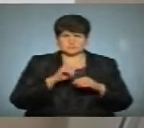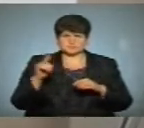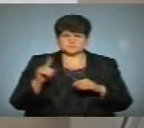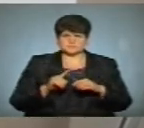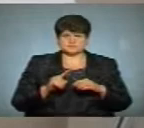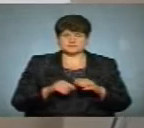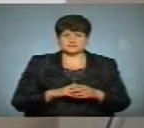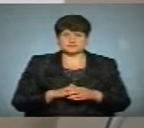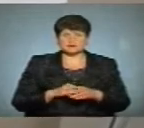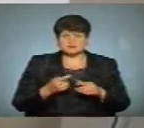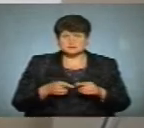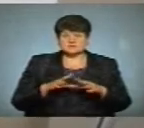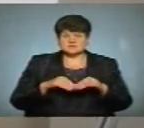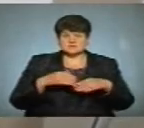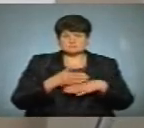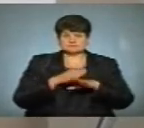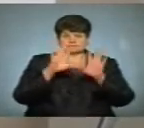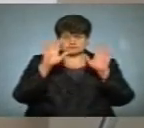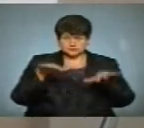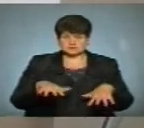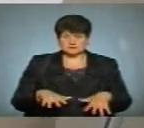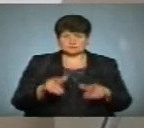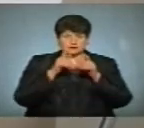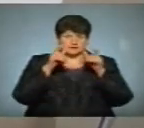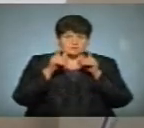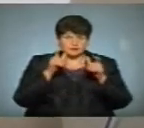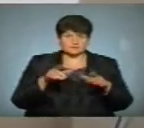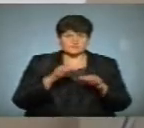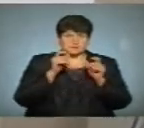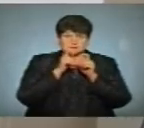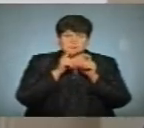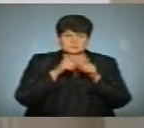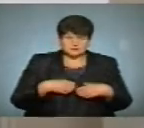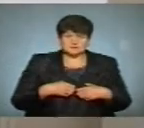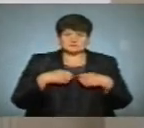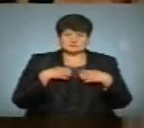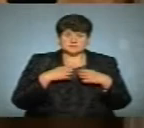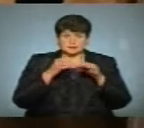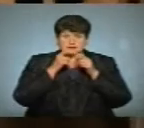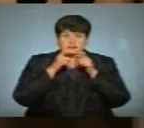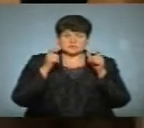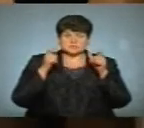що вистріл. І це все посипалося, і тут крики кругом, всі пищать, кричать, всі налякалися, звичайно.